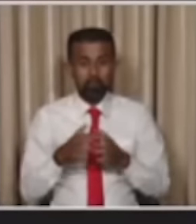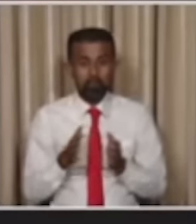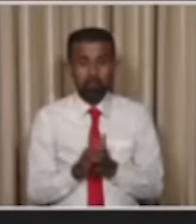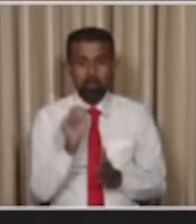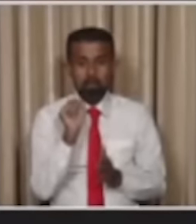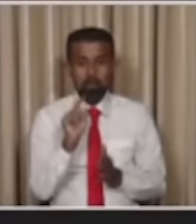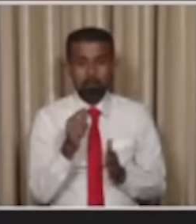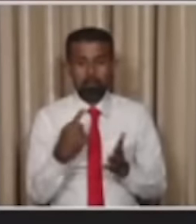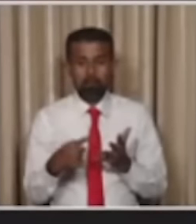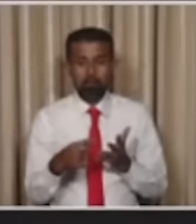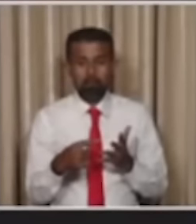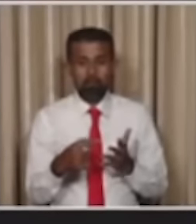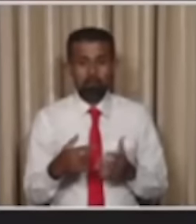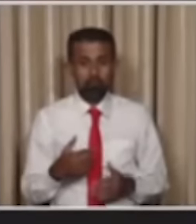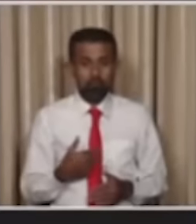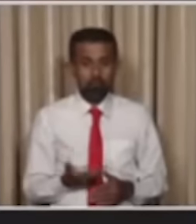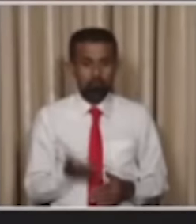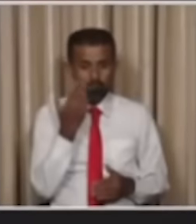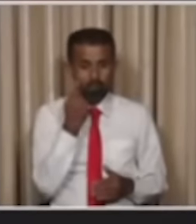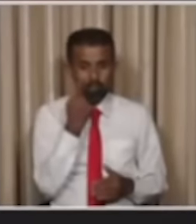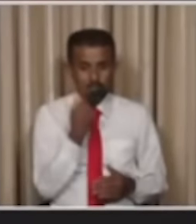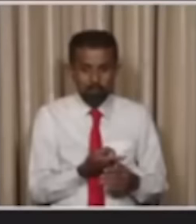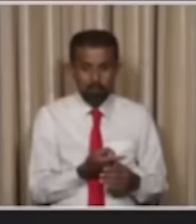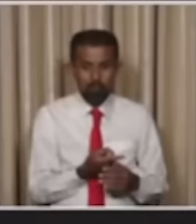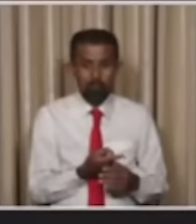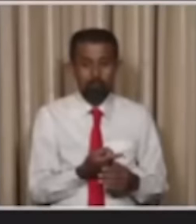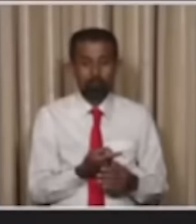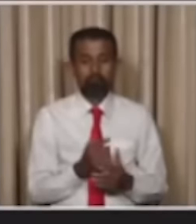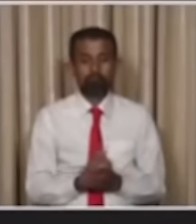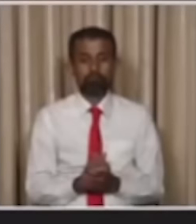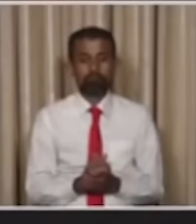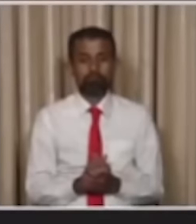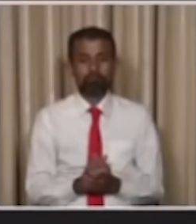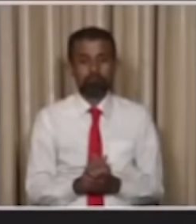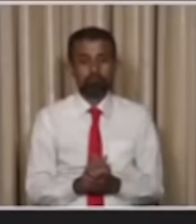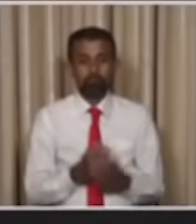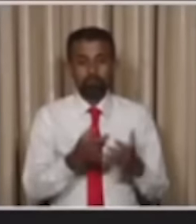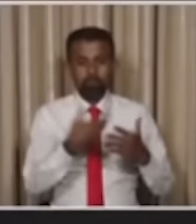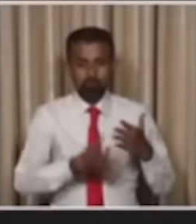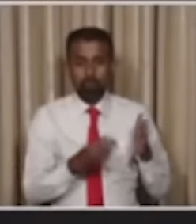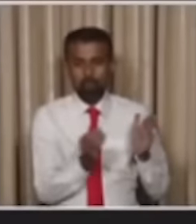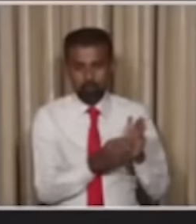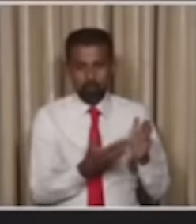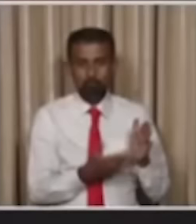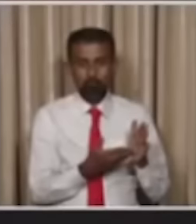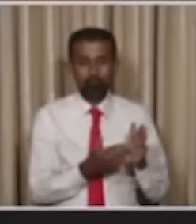කළ කාරණා අතර මගේ වැඩිම අවධානයක් ලක්වුණු තැනක් තමයි ගරු සභාපතිතුමියනි, ඒ වාර්තාව එක තැනක